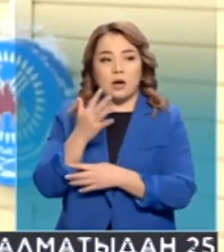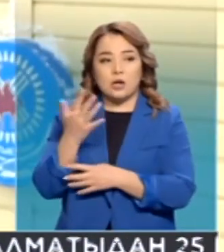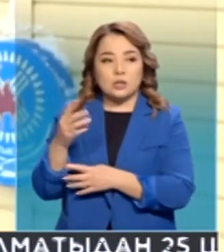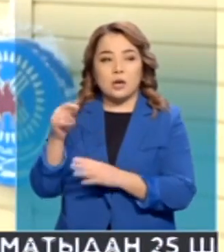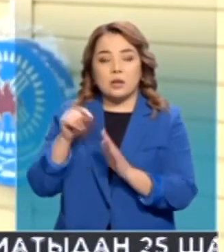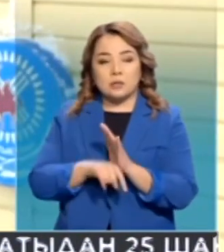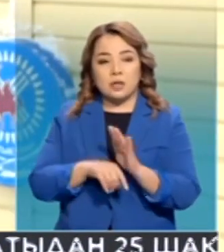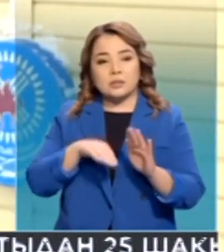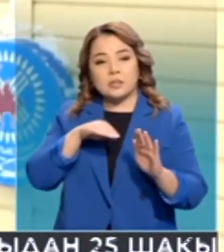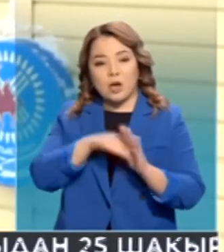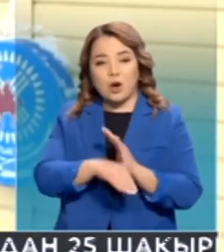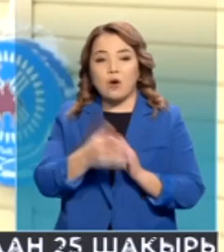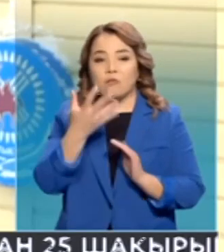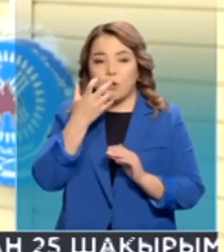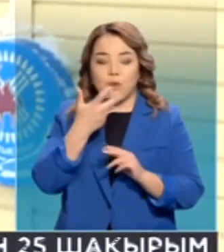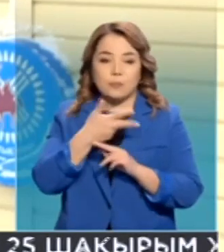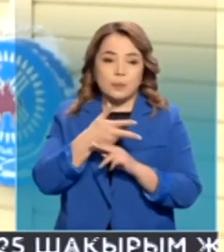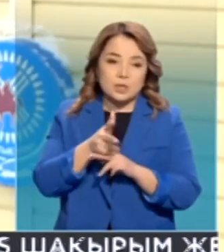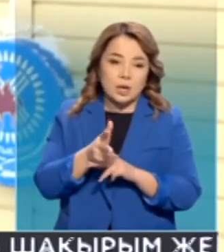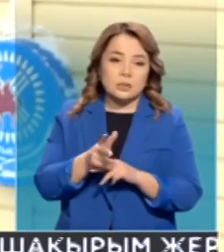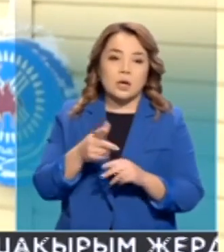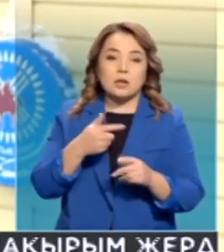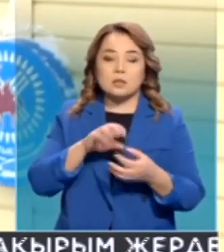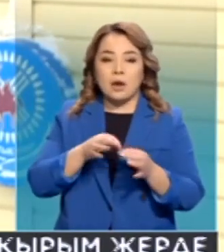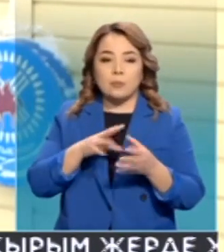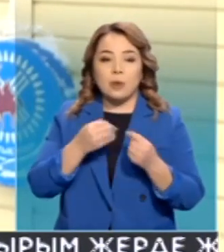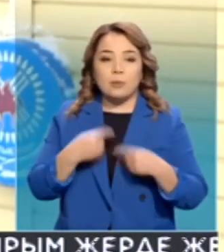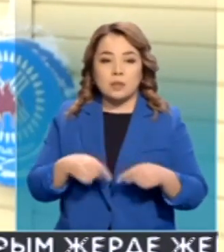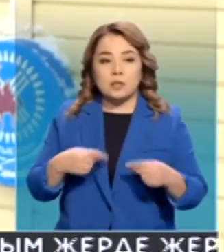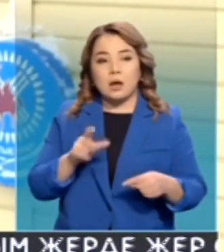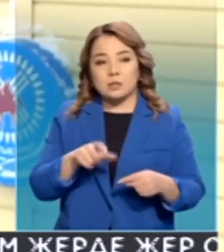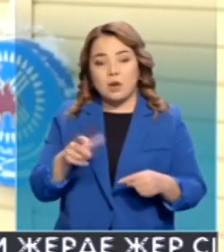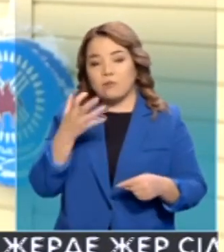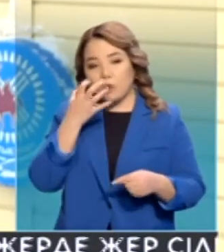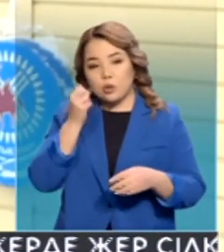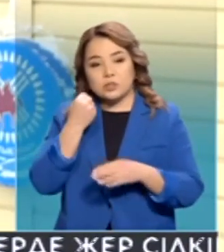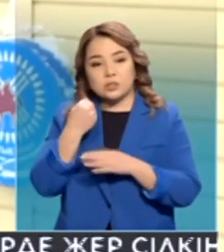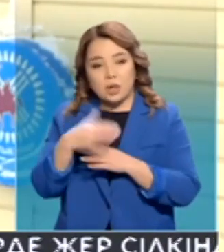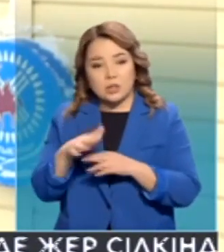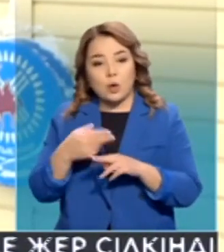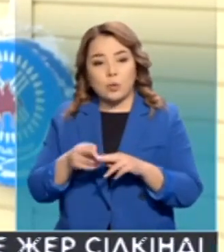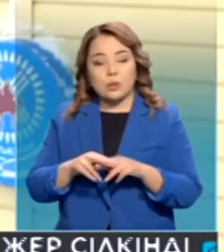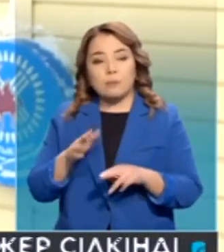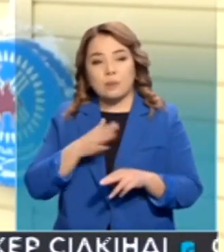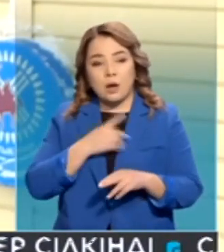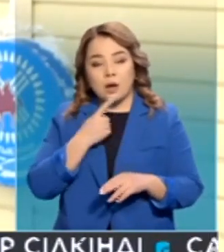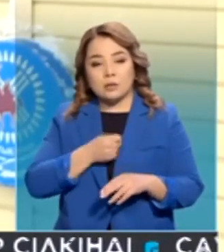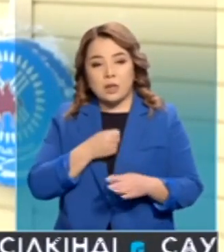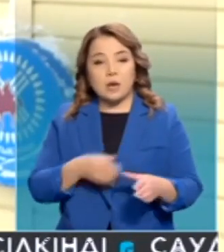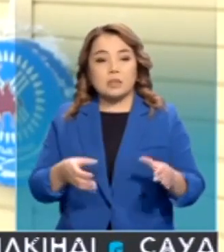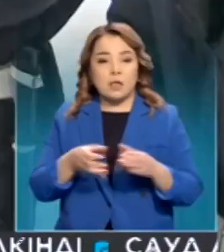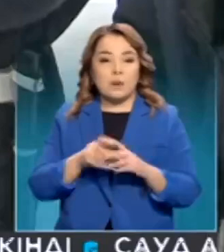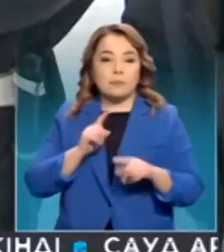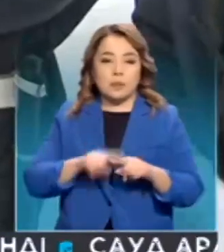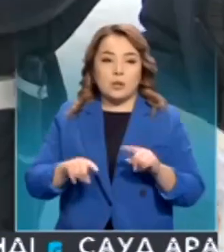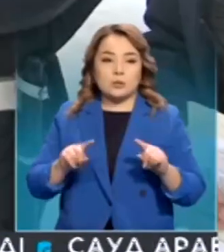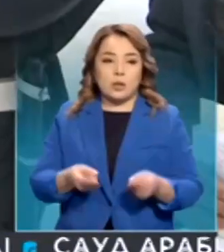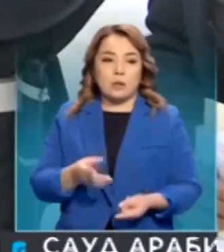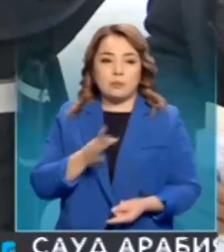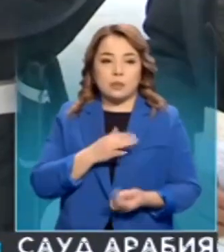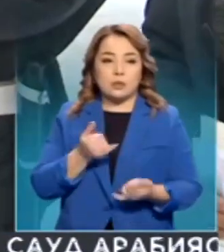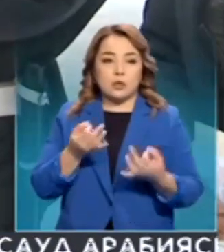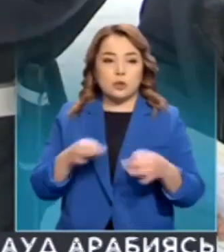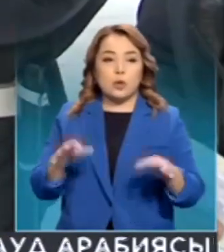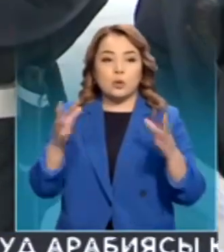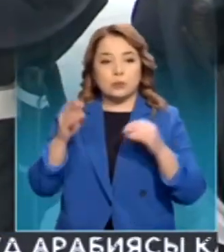тығып, фото бейнеге фотоға түсіріп, манағы басқа адамдарға фотосын жіберіп, сол кезде біздің әскери жасағымыз ұстап алды. Бейбіт